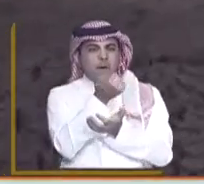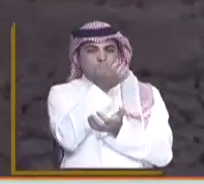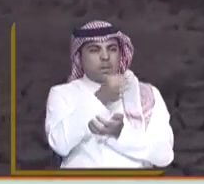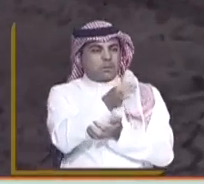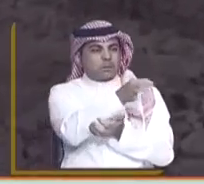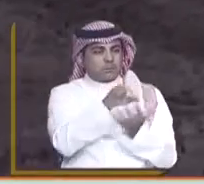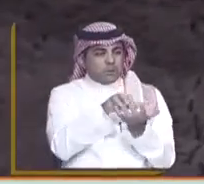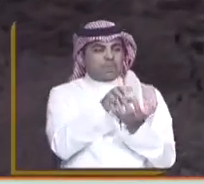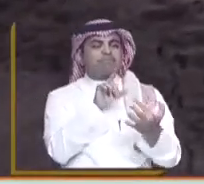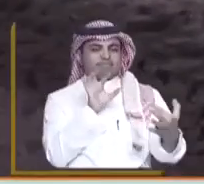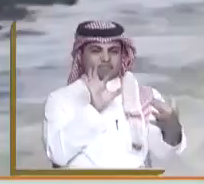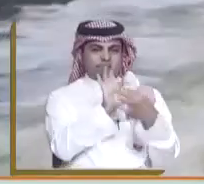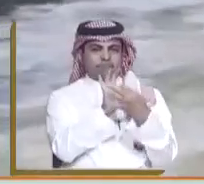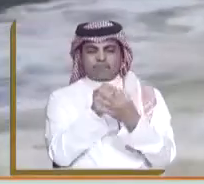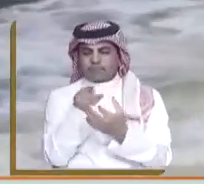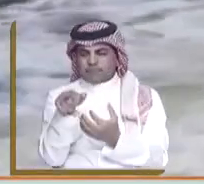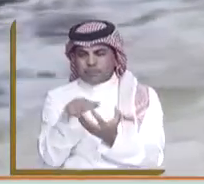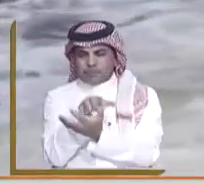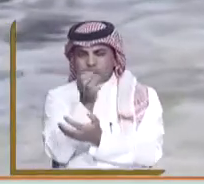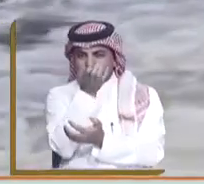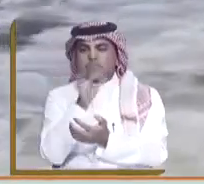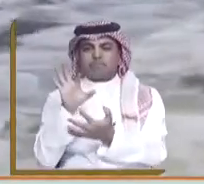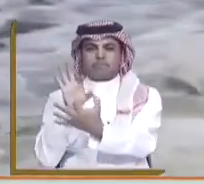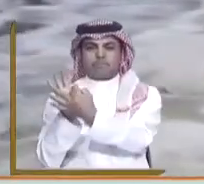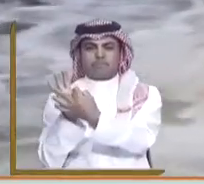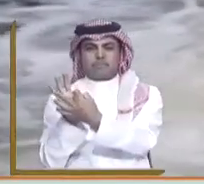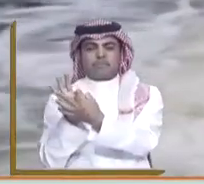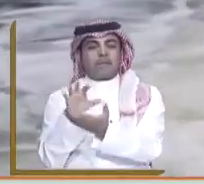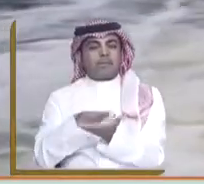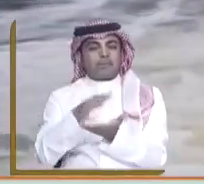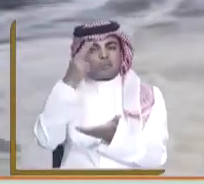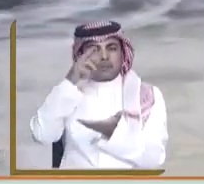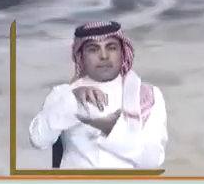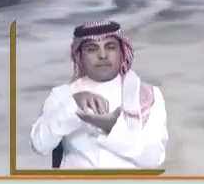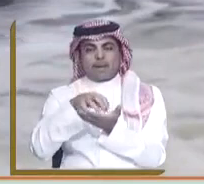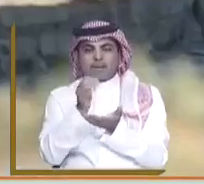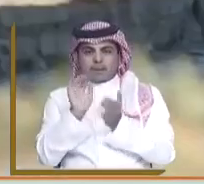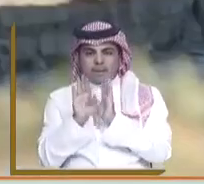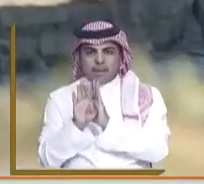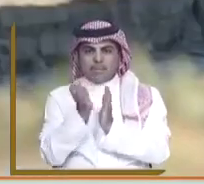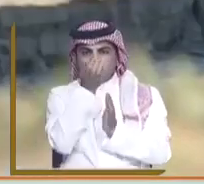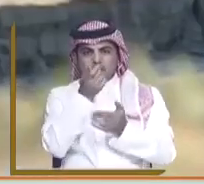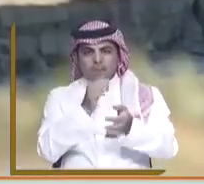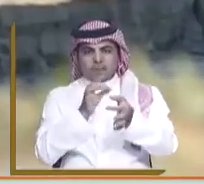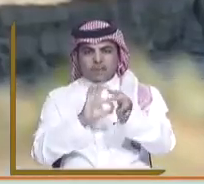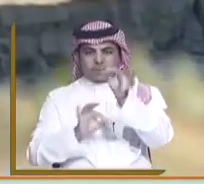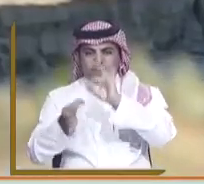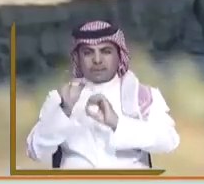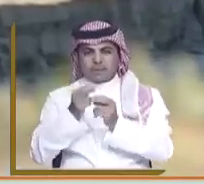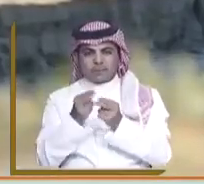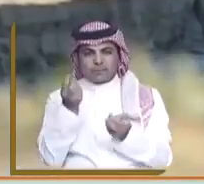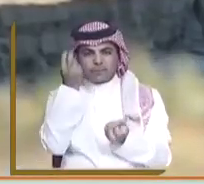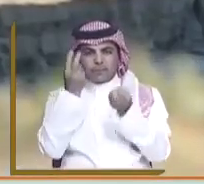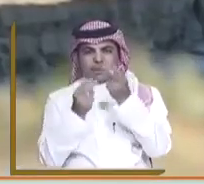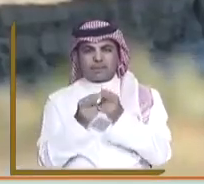المشاريع المتعلقه بها اولويه في اجنداتها الوطنيه بالاضافه الى الدول التي تملك خبرات ومساهمات فاعله